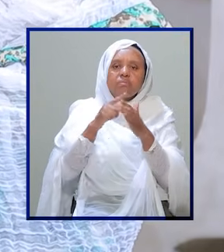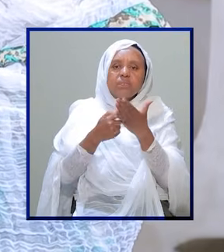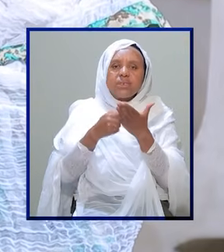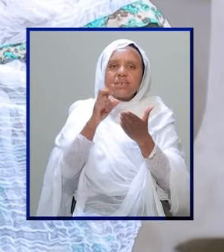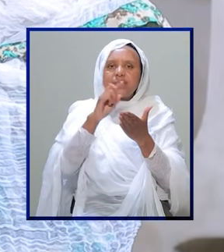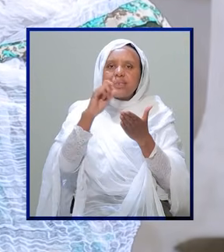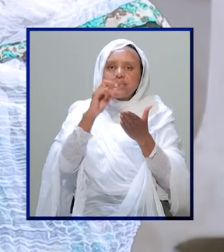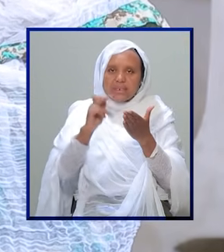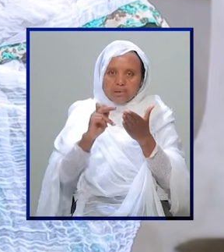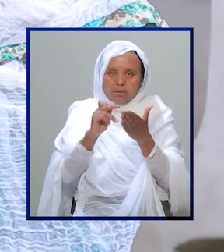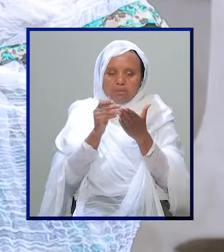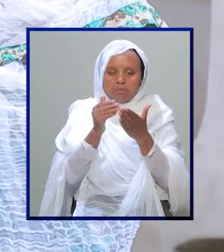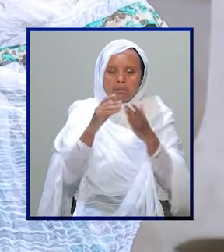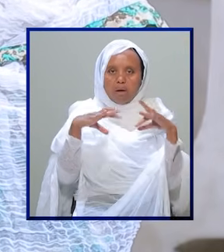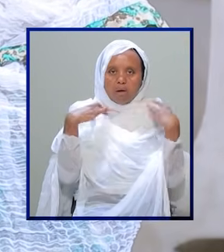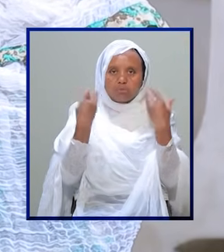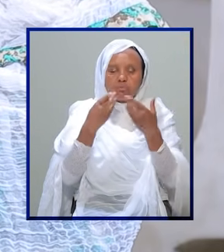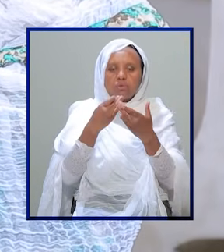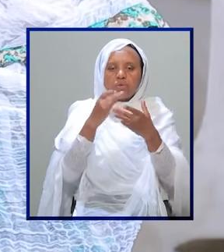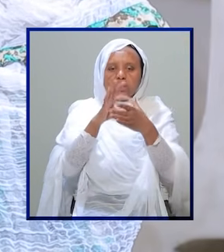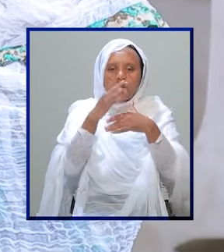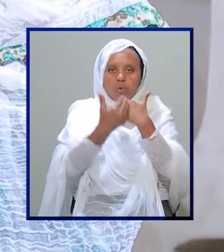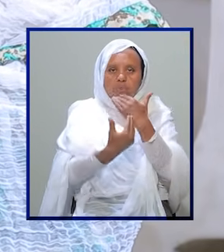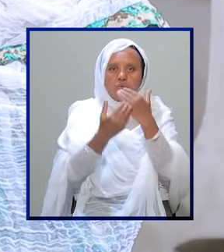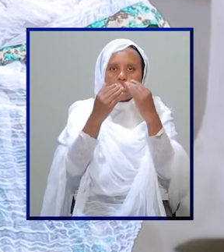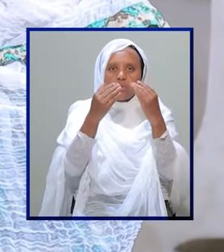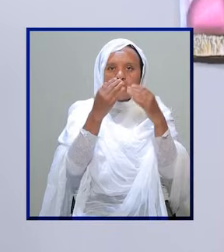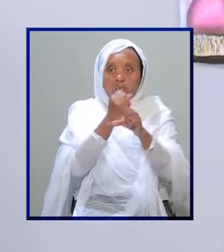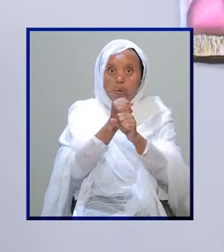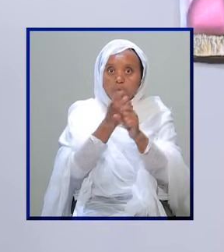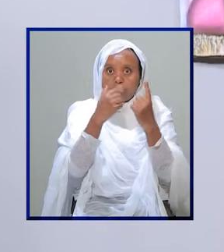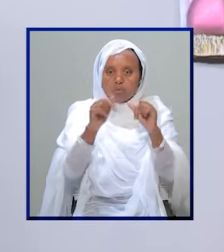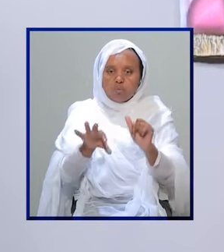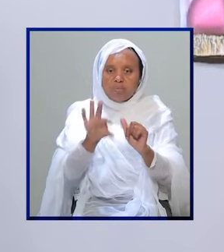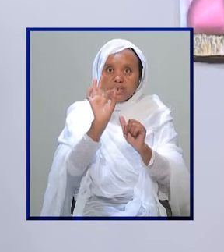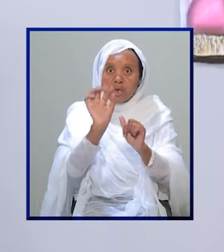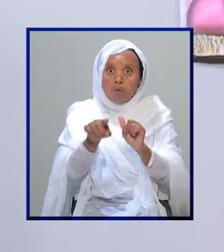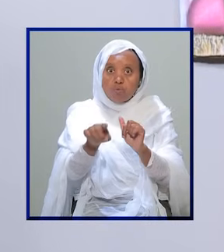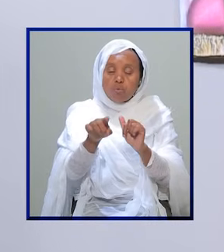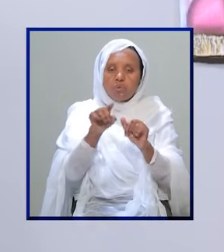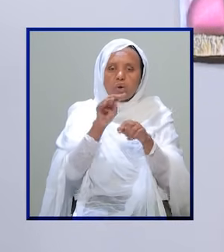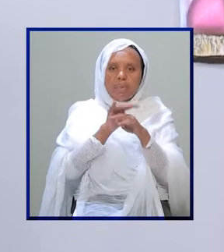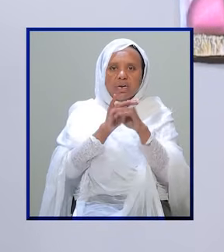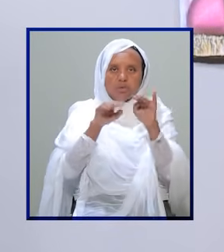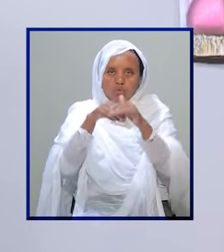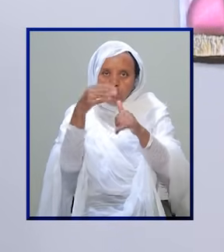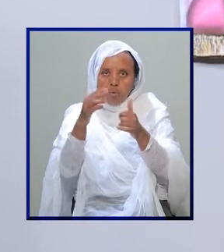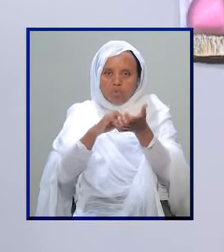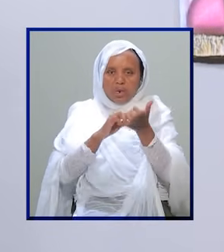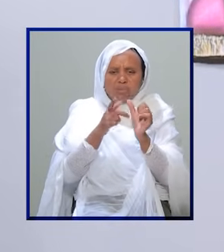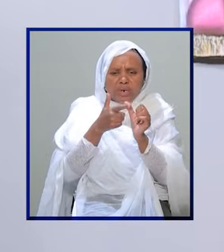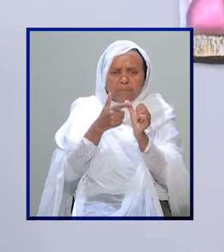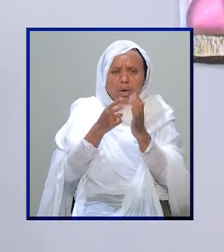ቅድስቱ ጋር ካህናቱ ስጋ ወደሙን ይዘው ሲወጡ ወይም ደግሞ ሲገኙ ከመቅደስ ሲወጡ ማለት ነው፣